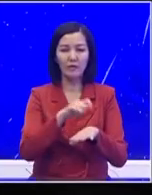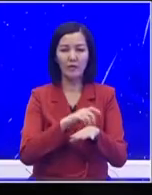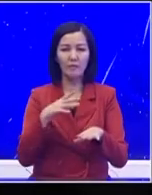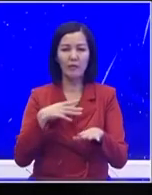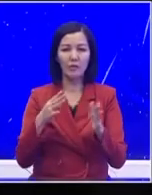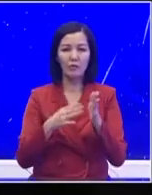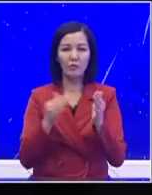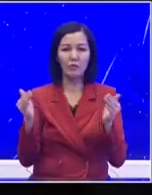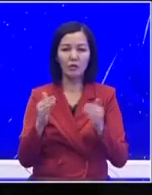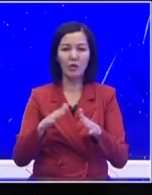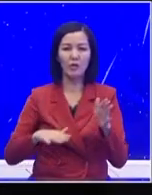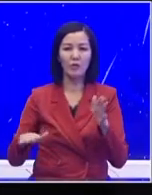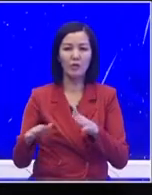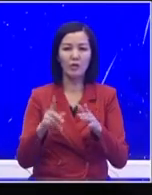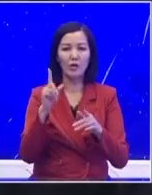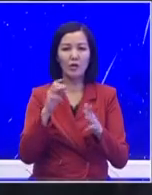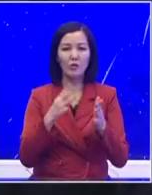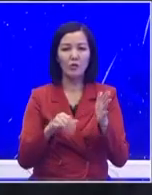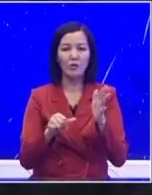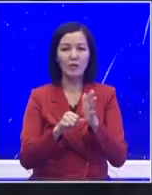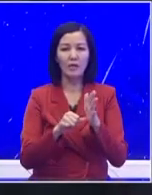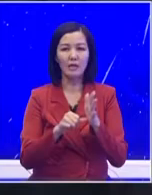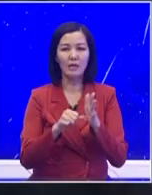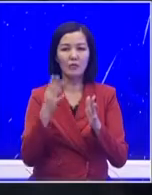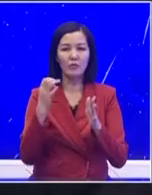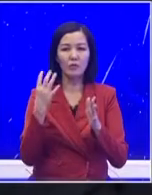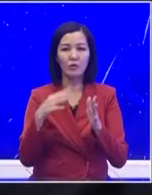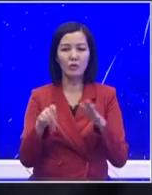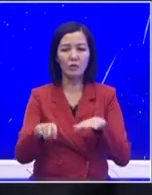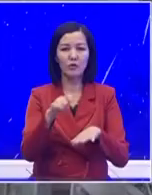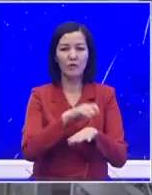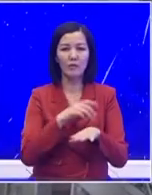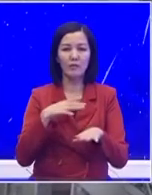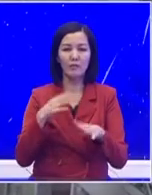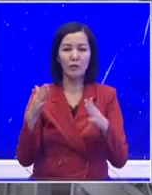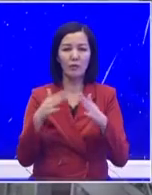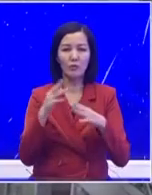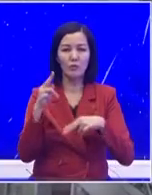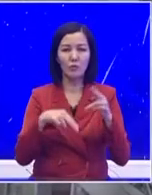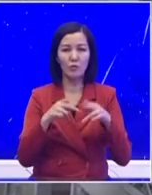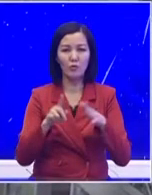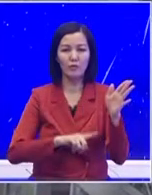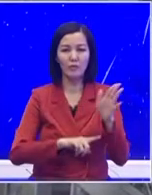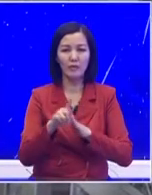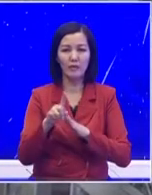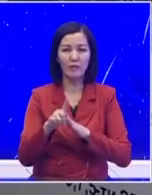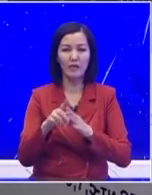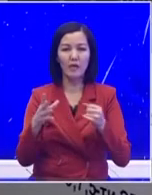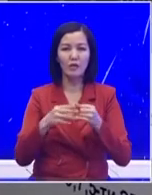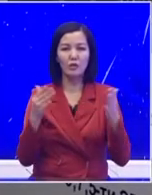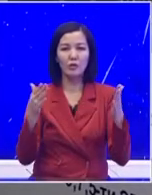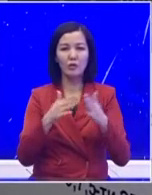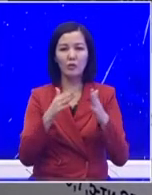және 9-шы шағын ауданында 136749 шаршы метр тұрғын үйдің құрылысы басталмақ. Мұндан бөлек коттеджді